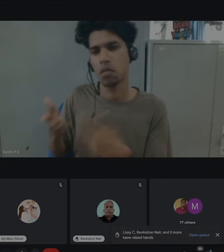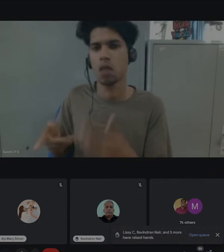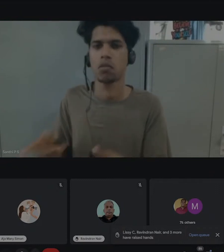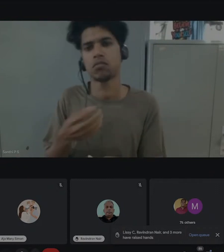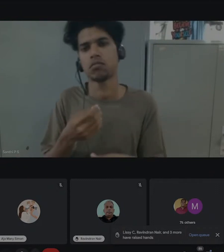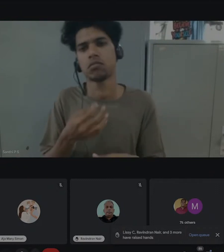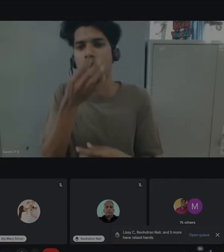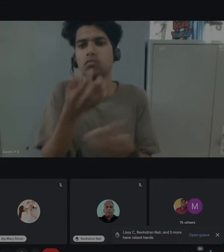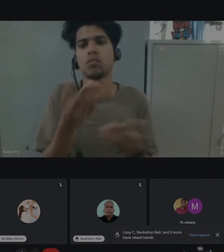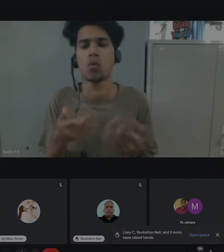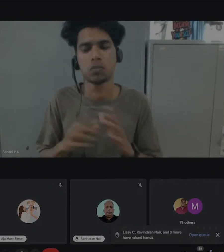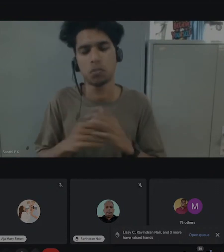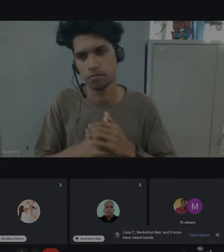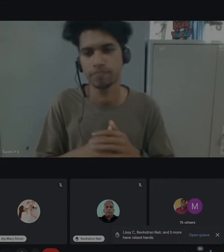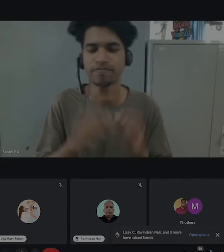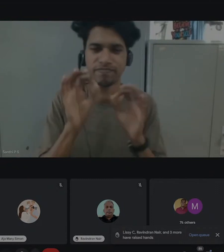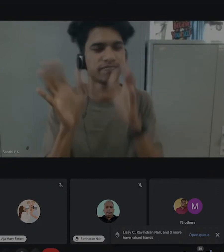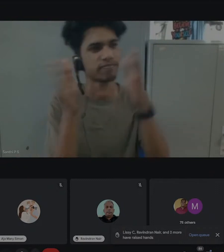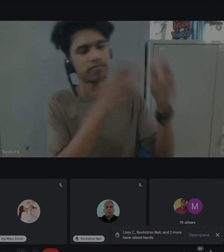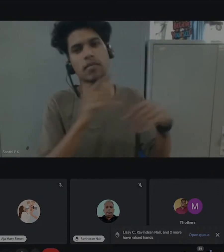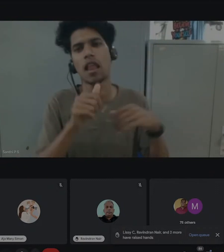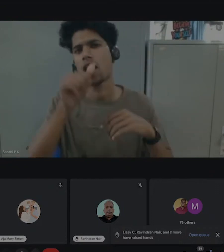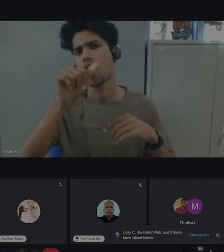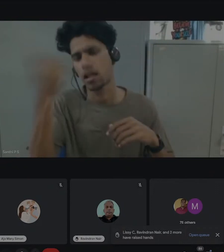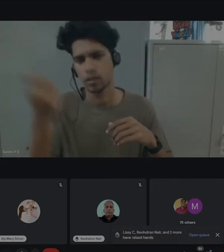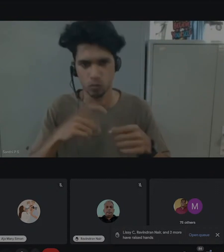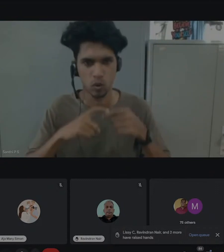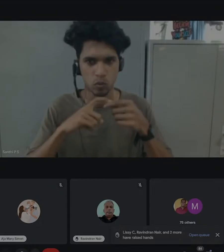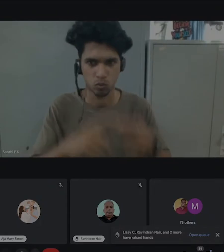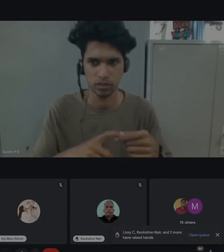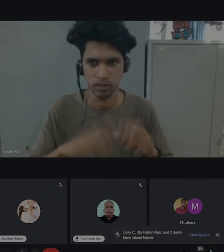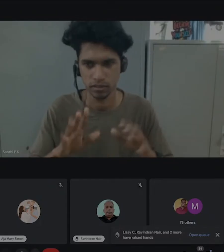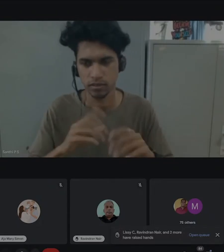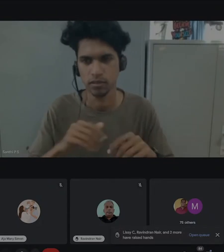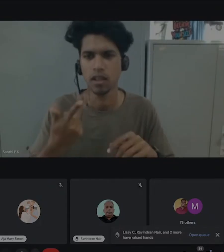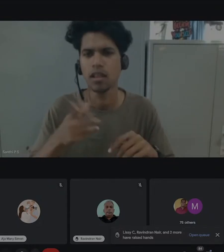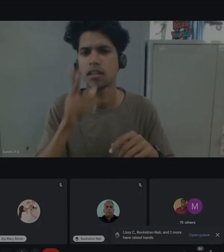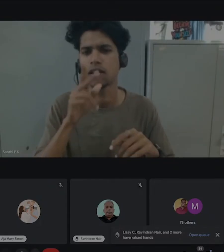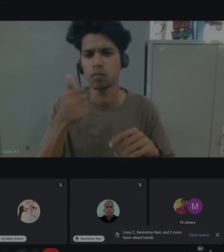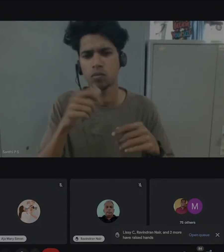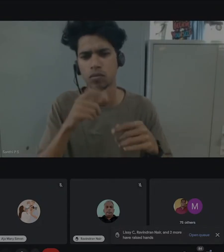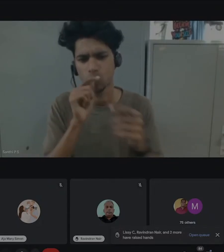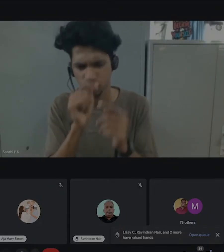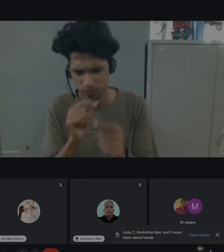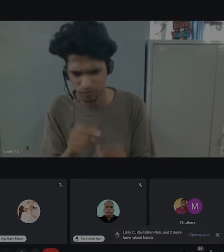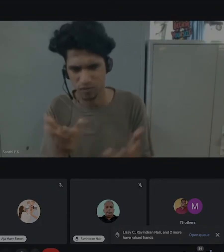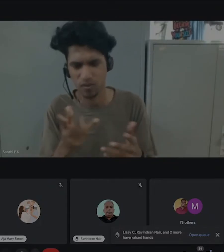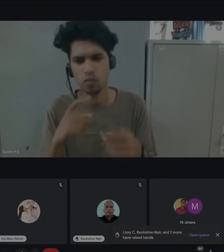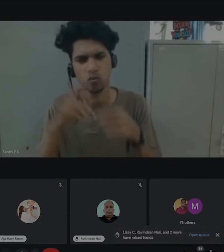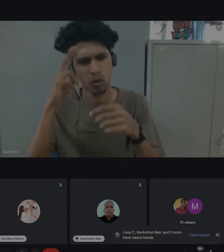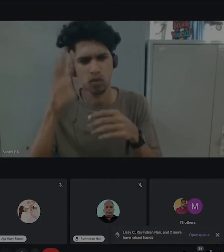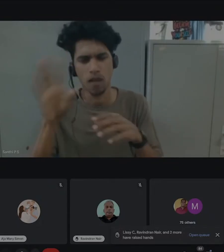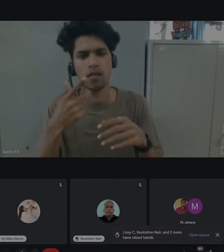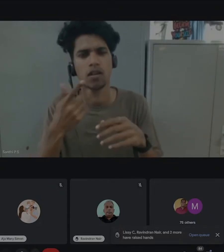ശരി, നമ്മൾ അടുത്ത ചോദ്യത്തിലേക്ക് പോവുകയാണ്. അടുത്ത ചോദ്യങ്ങളെല്ലാം സംസാരവും ഫീഡിംഗ് ഡിഫിക്കൽട്ടീസുമായിട്ട് ബന്ധപ്പെട്ടാണ്.